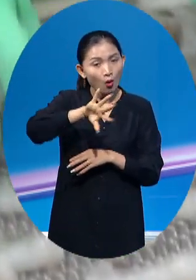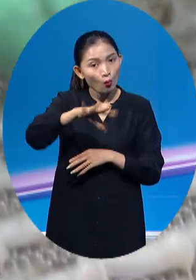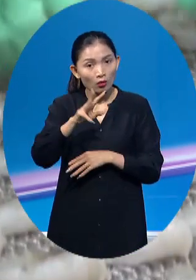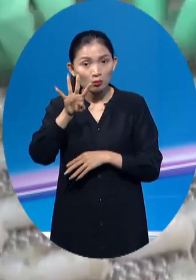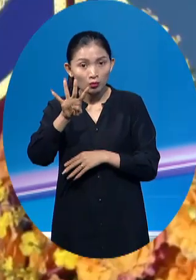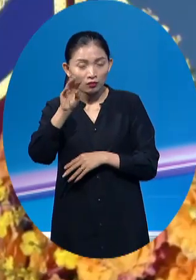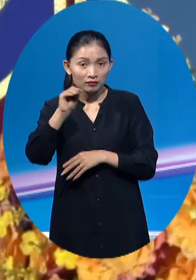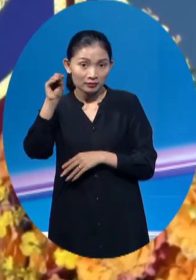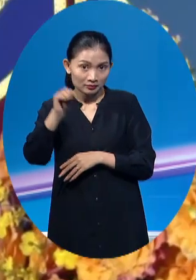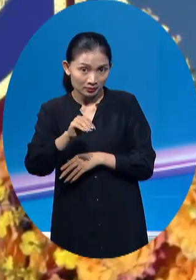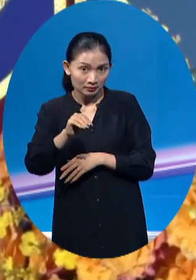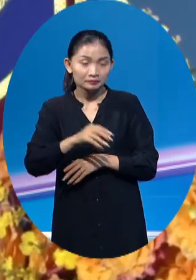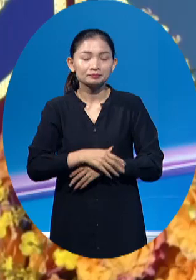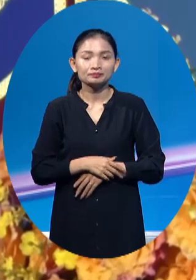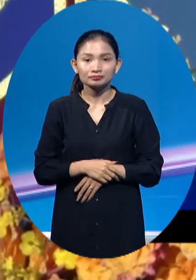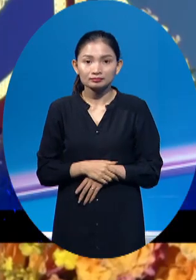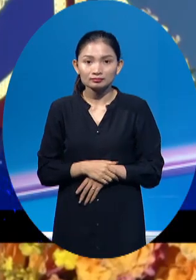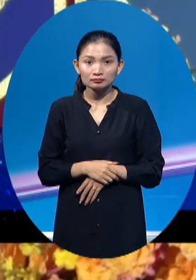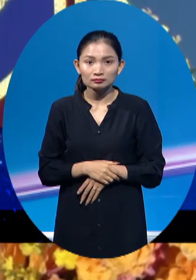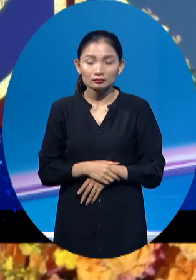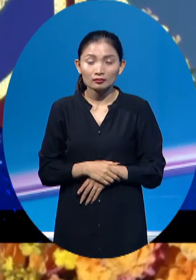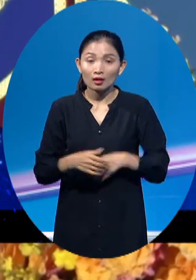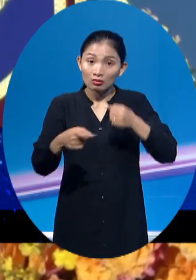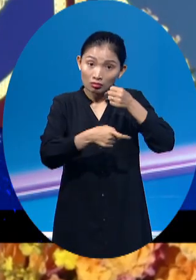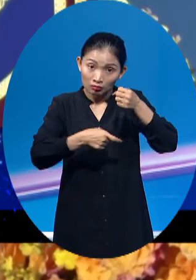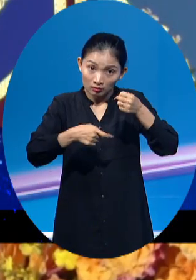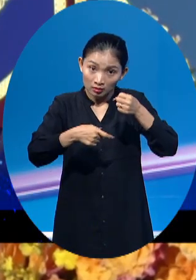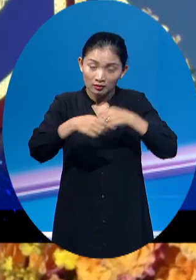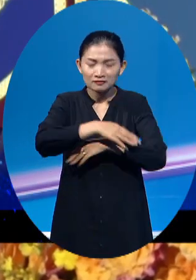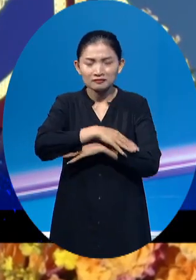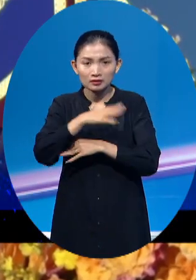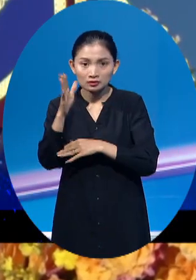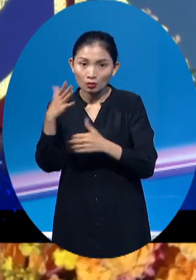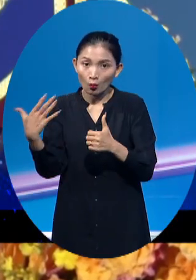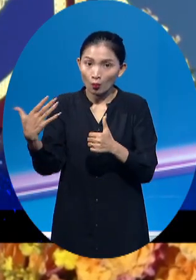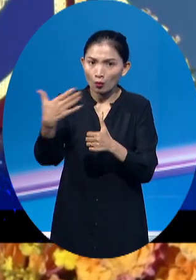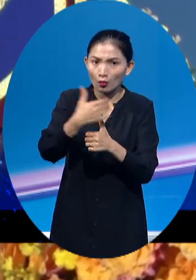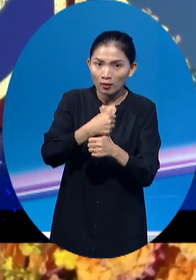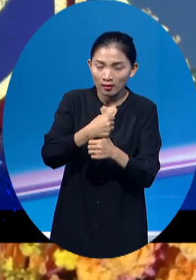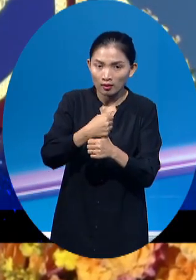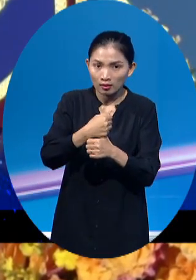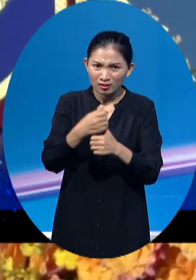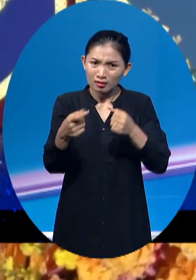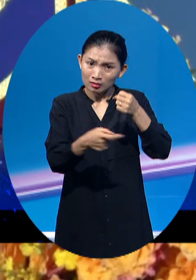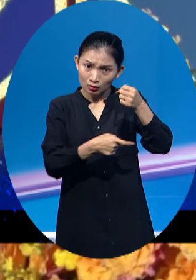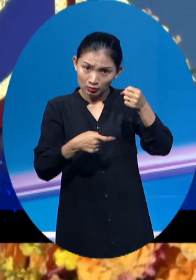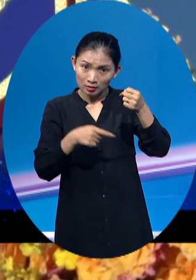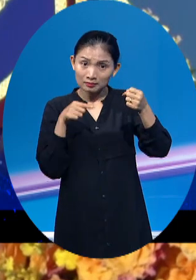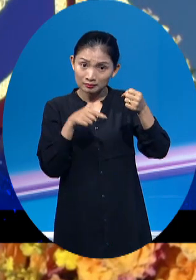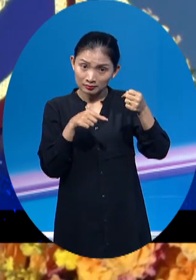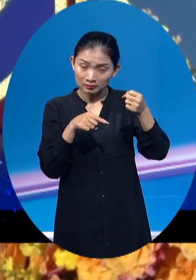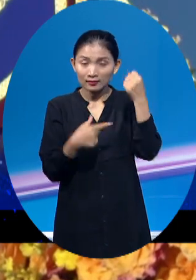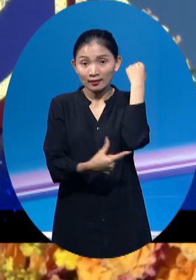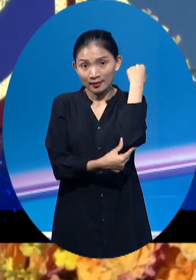những khó khăn. Để phát triển nông nghiệp hiệu quả và giá trị gia tăng, ngành nông nghiệp nói chung và Cà Mau nói